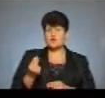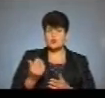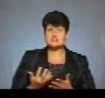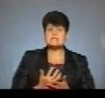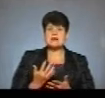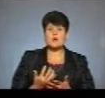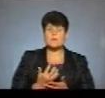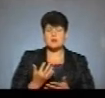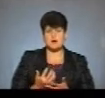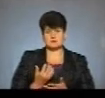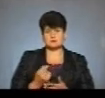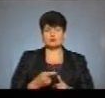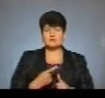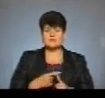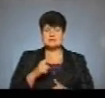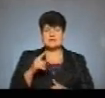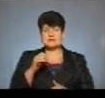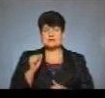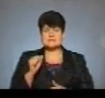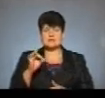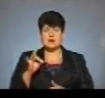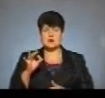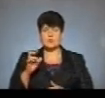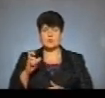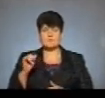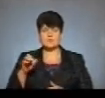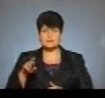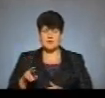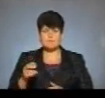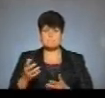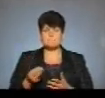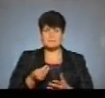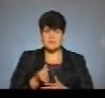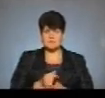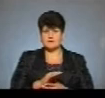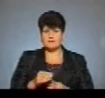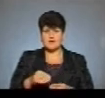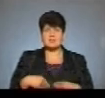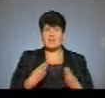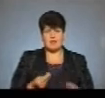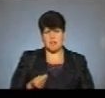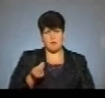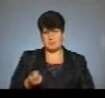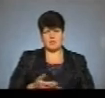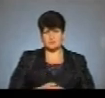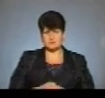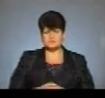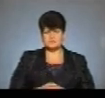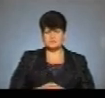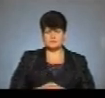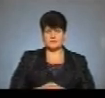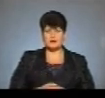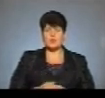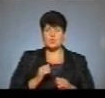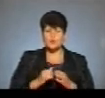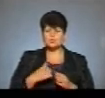заробляються. Тому і називається заробітня плата. Я заробив, а не давальна плата. Так? З кожним роком,